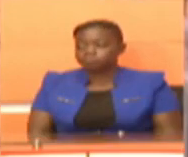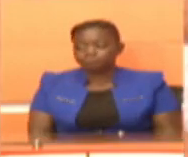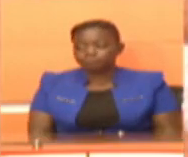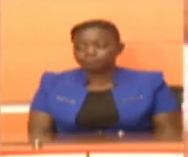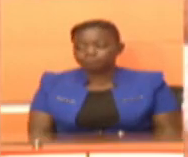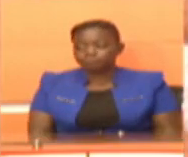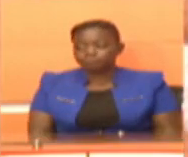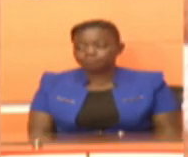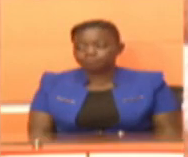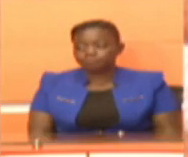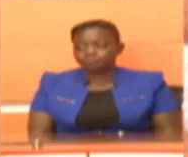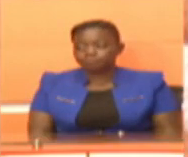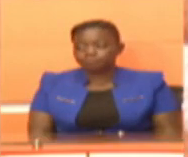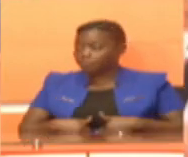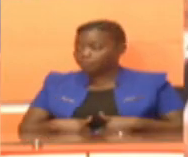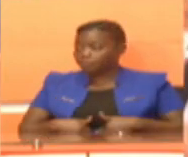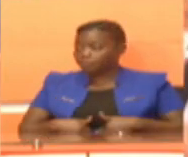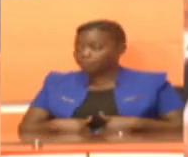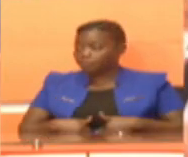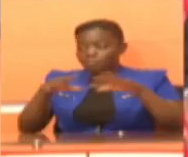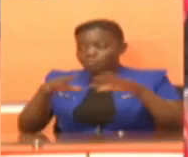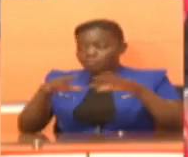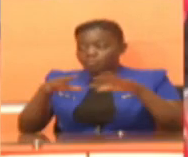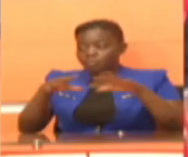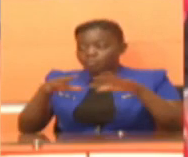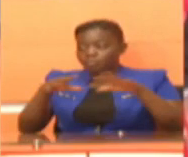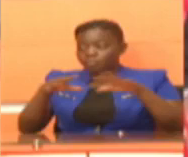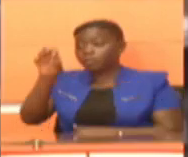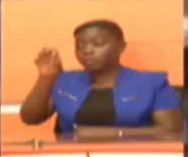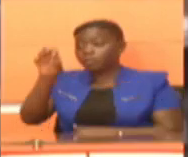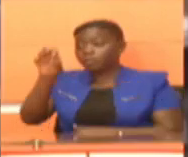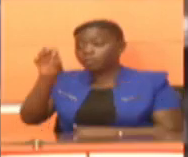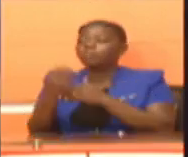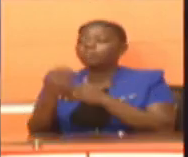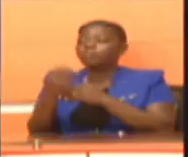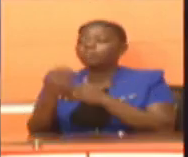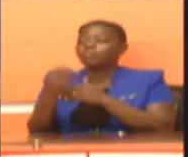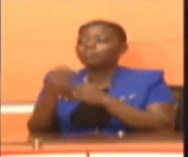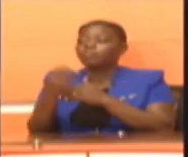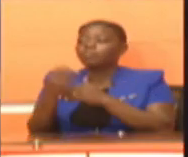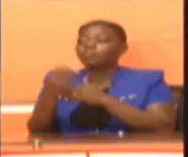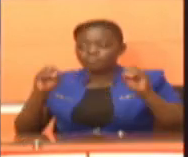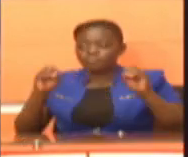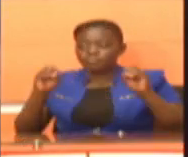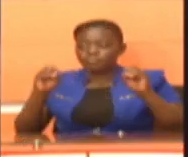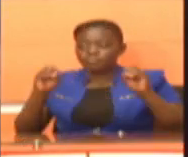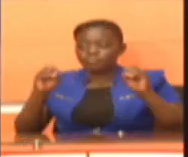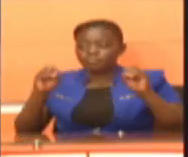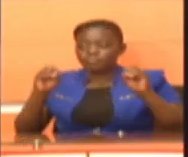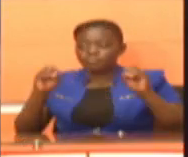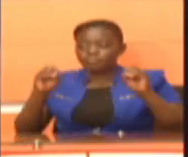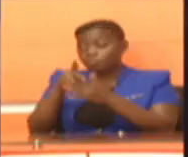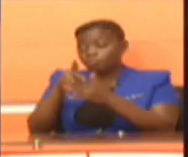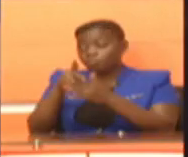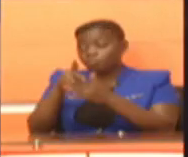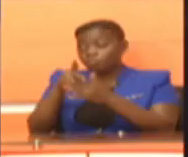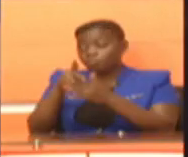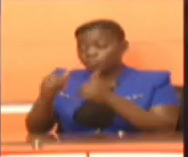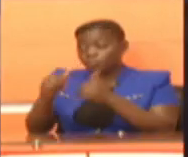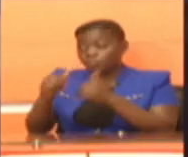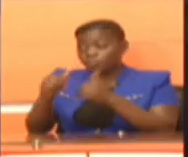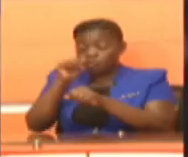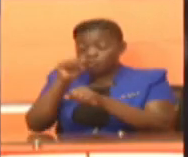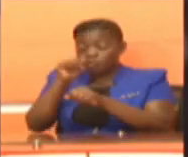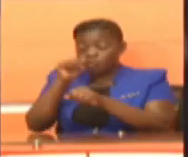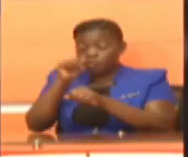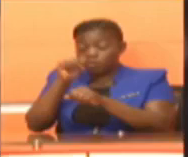Wali waba vubuka bakuma akatale ko kalerwa ka modern market ya Bukedde okulaga obutali omativo nga wakanya kyobutwa sasula sente zaabwe zebakoledde okumala